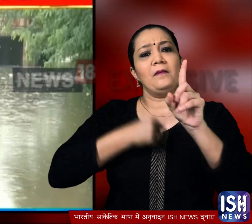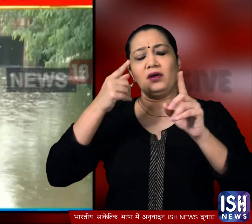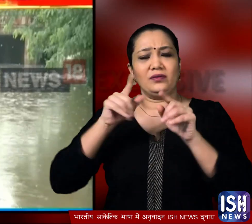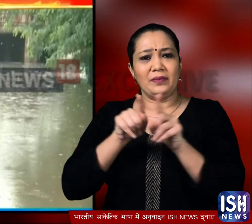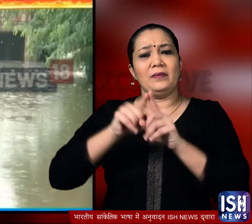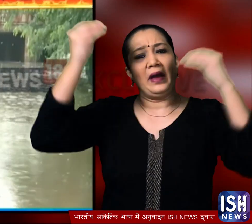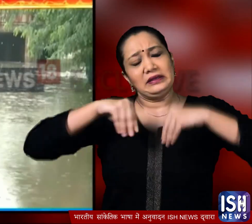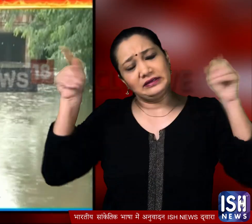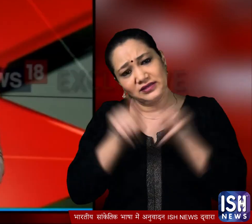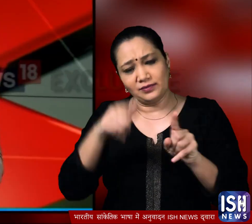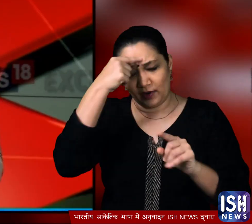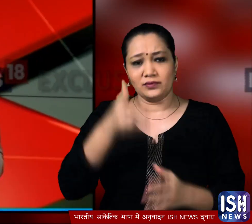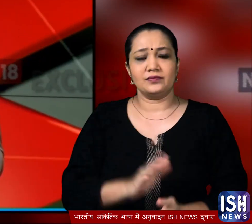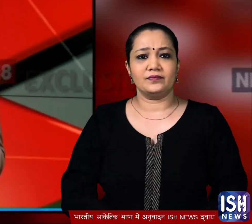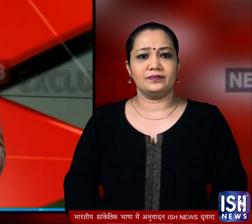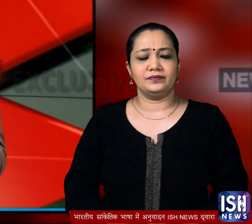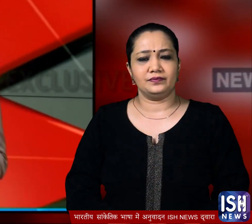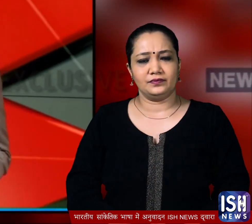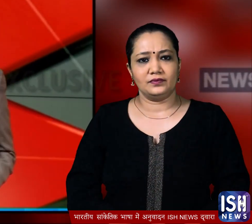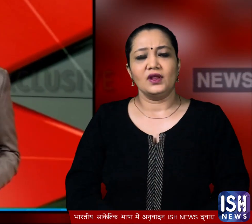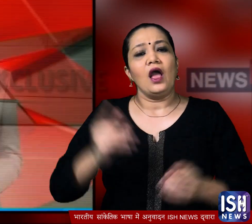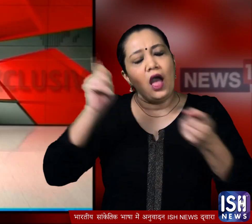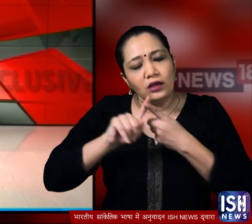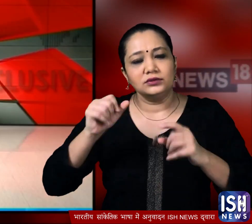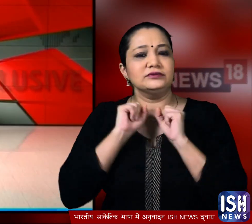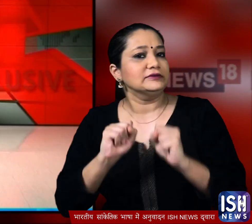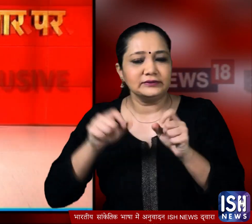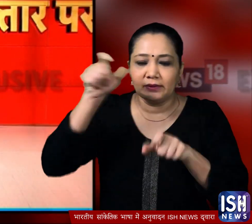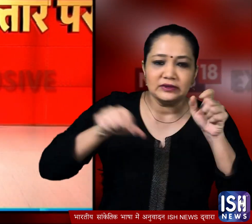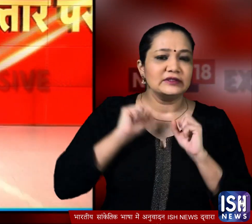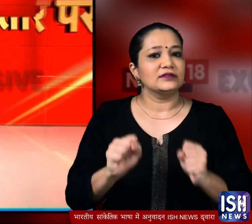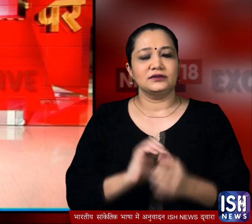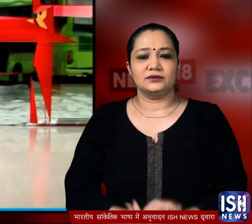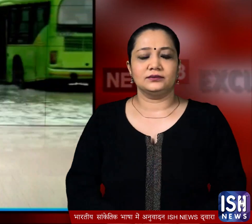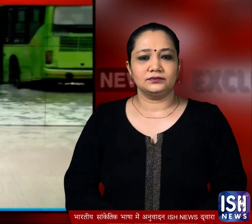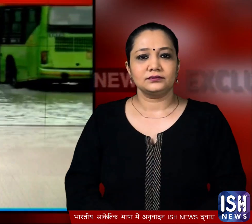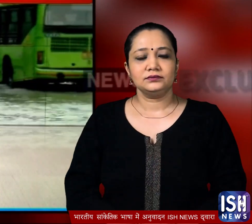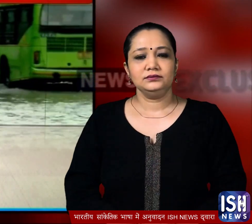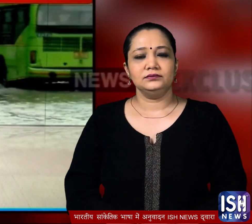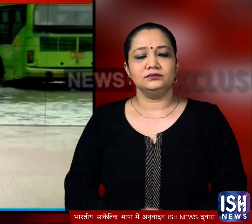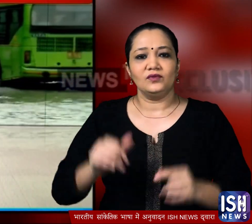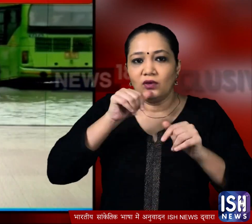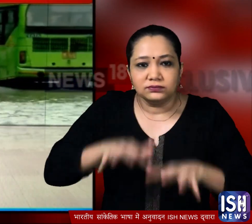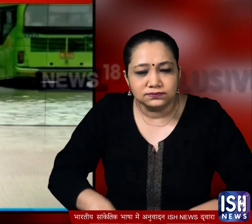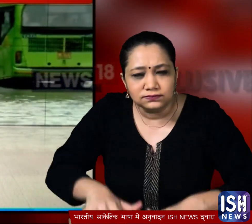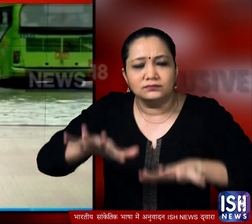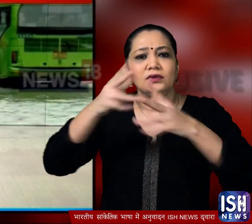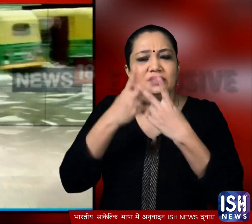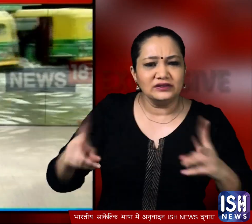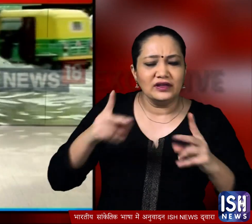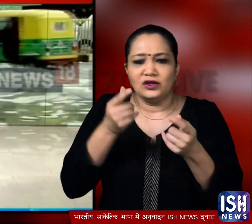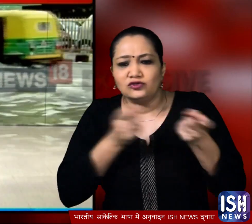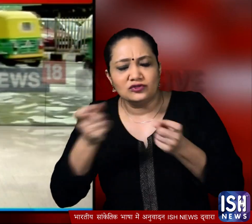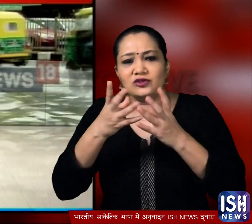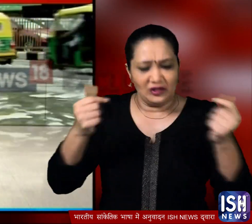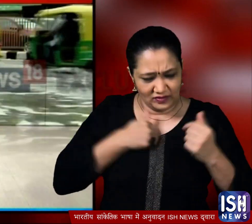की कुछ यही हालत हुई थी, जिसकी वजह से लोगों को भारी दिक्कतों का सामना करना पड़ा था। तस्वीरें सामने आने के बाद यहां जल भराव की दिक्कत को ठीक